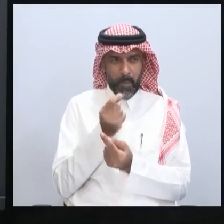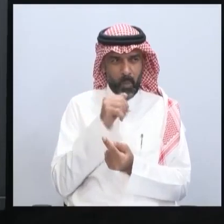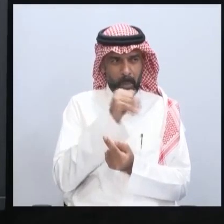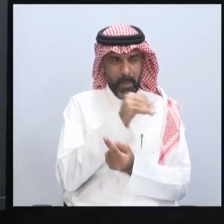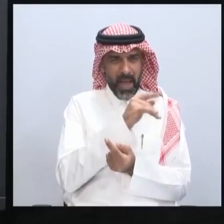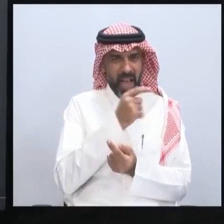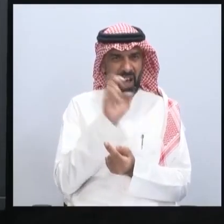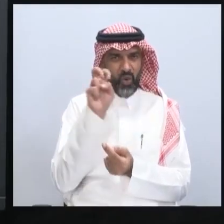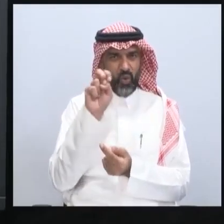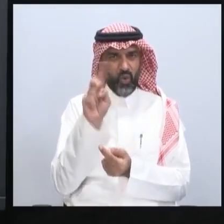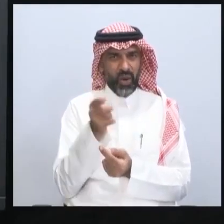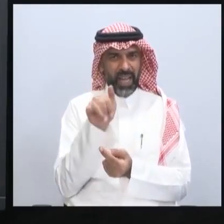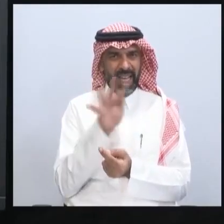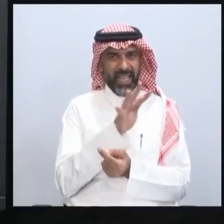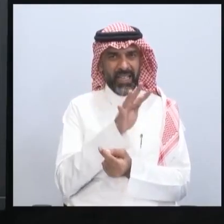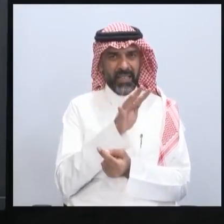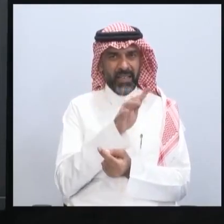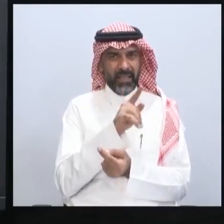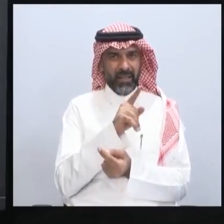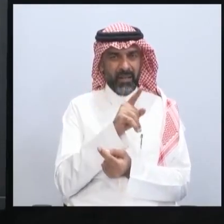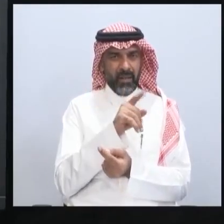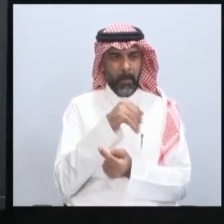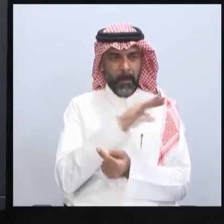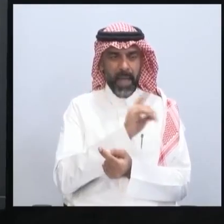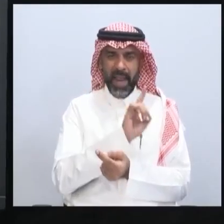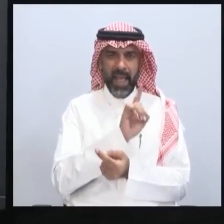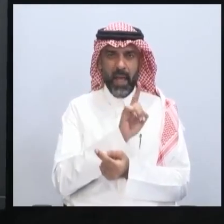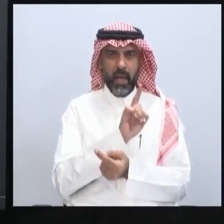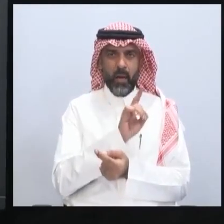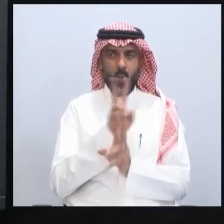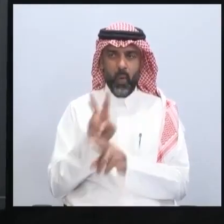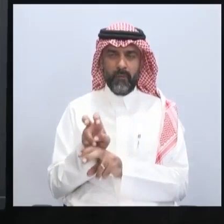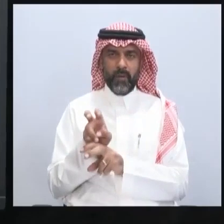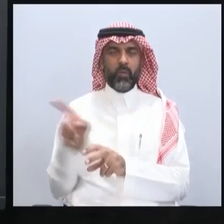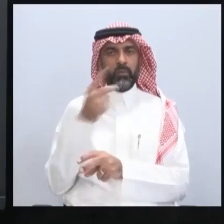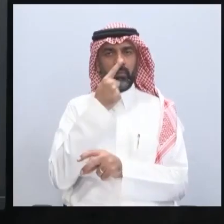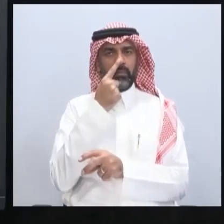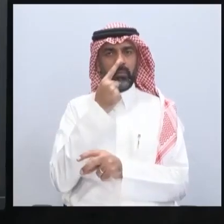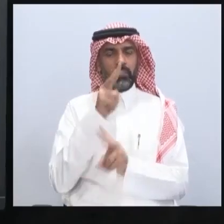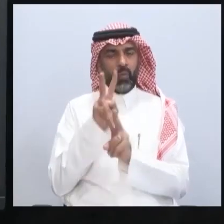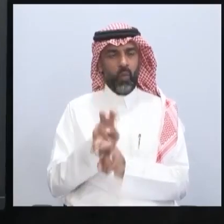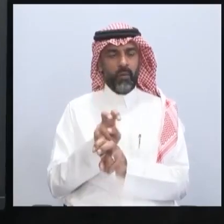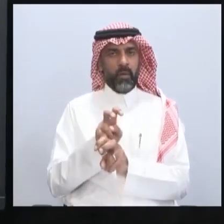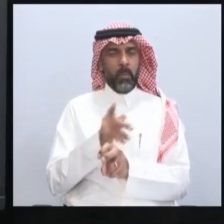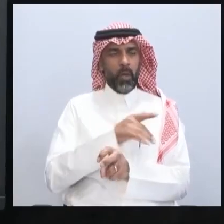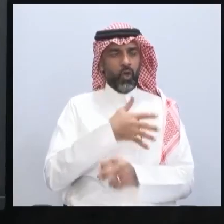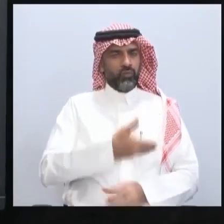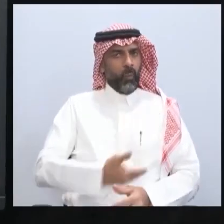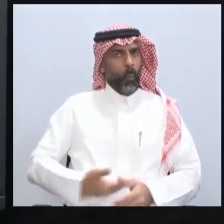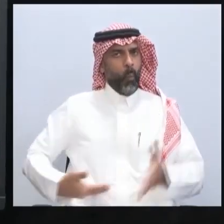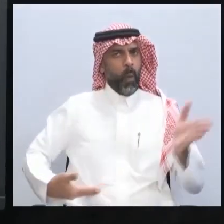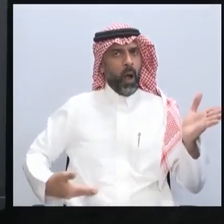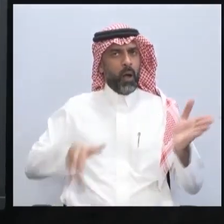وسلم اعاده البيع رافه بهم وخوف وخوفا عليهم من الجوع اذ ظهر